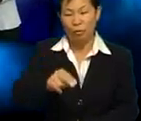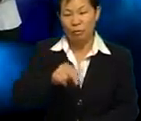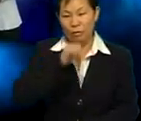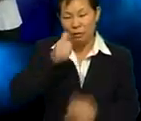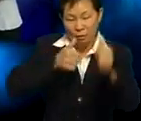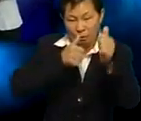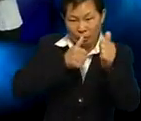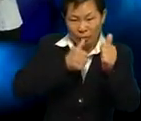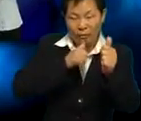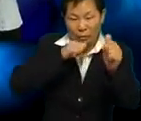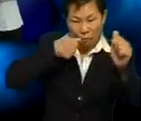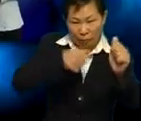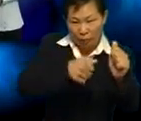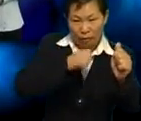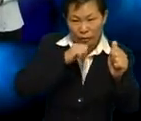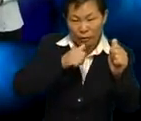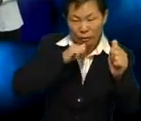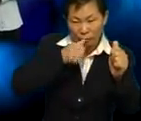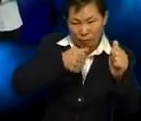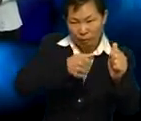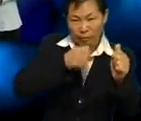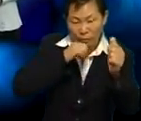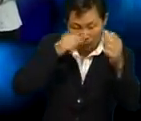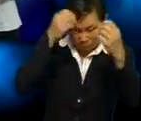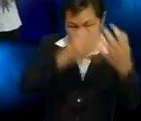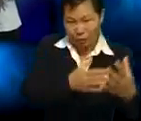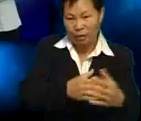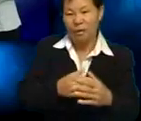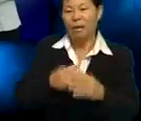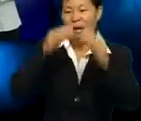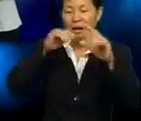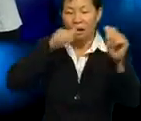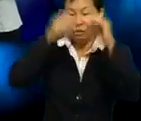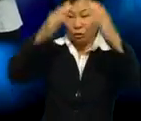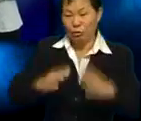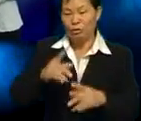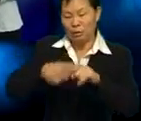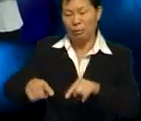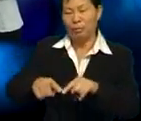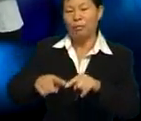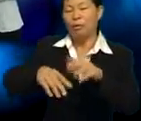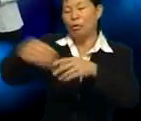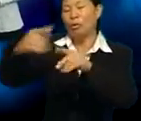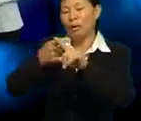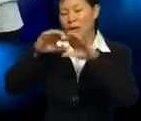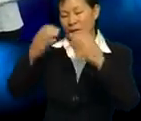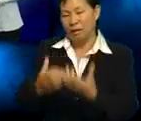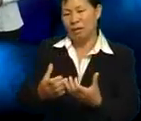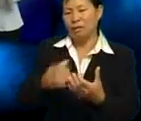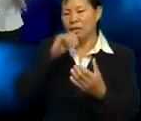tidak mematuhi arahan gurunya supaya jangan keluar dari kelas. Tetapi, dia dan rakan-rakannya tidak menghormati ketepatan